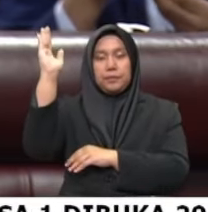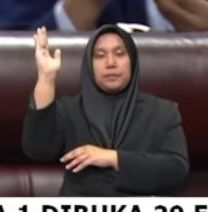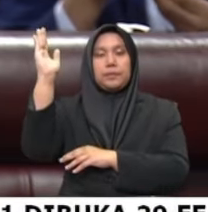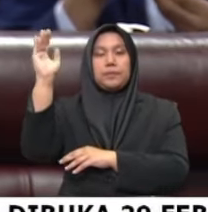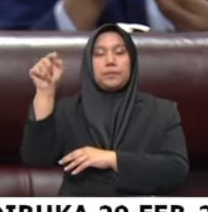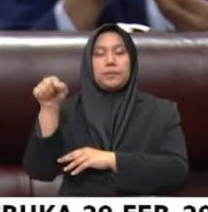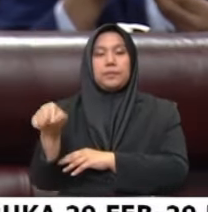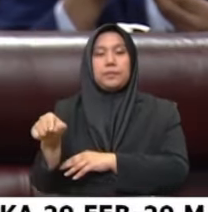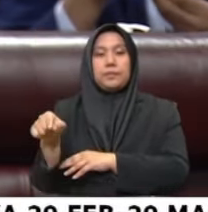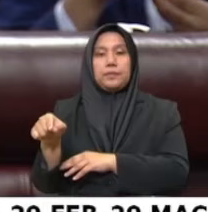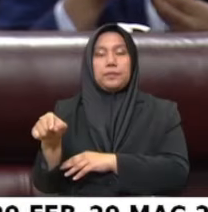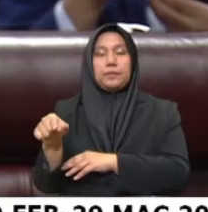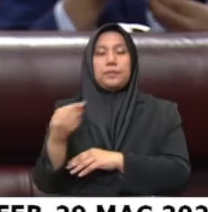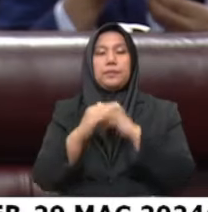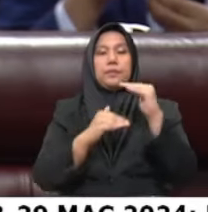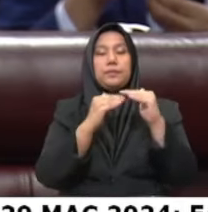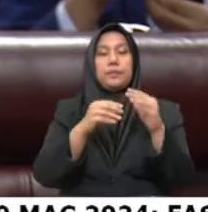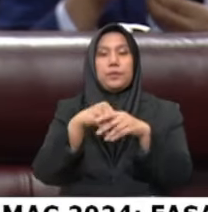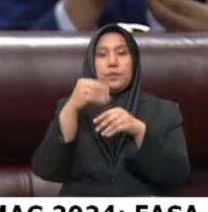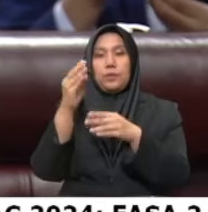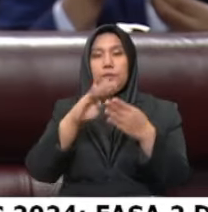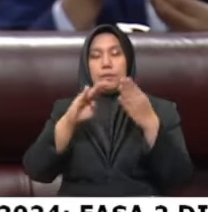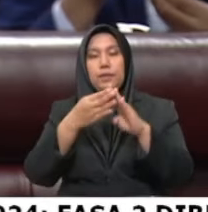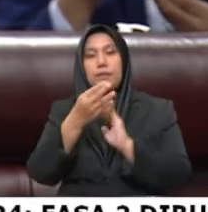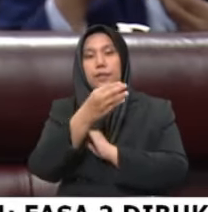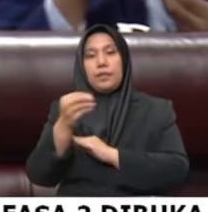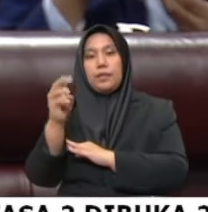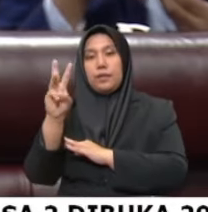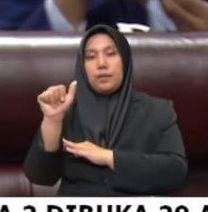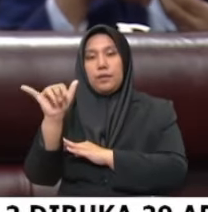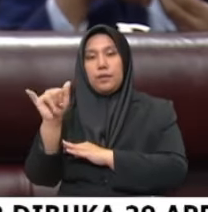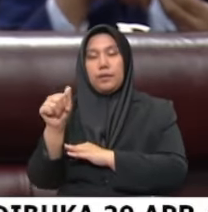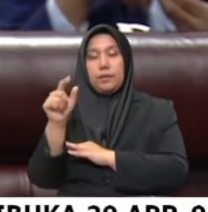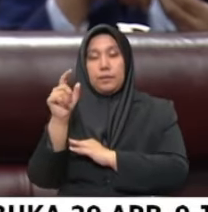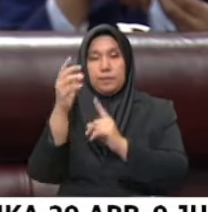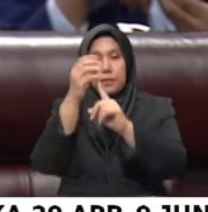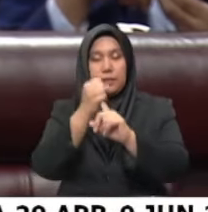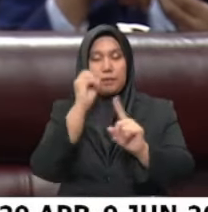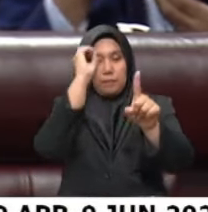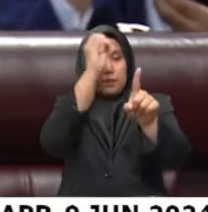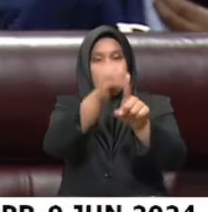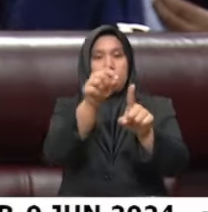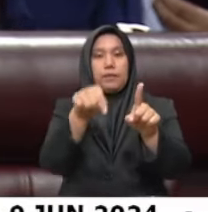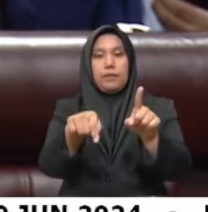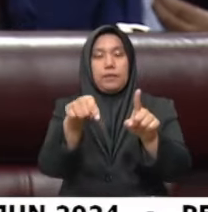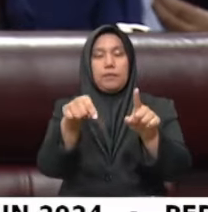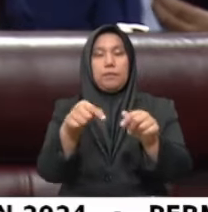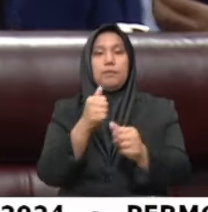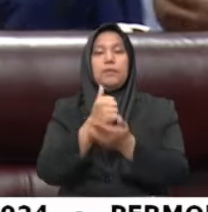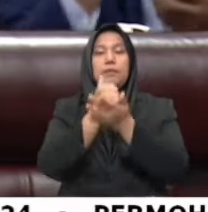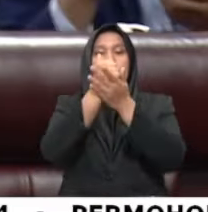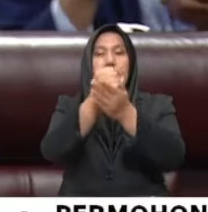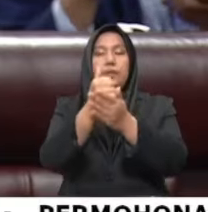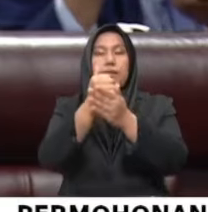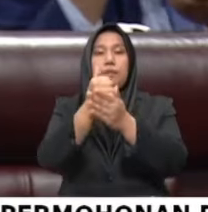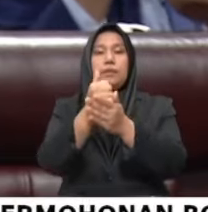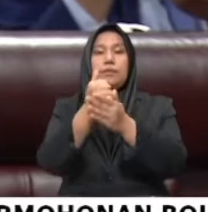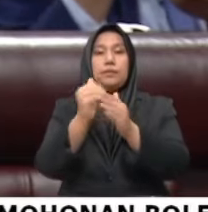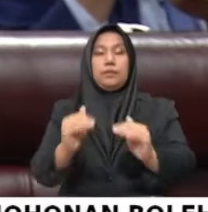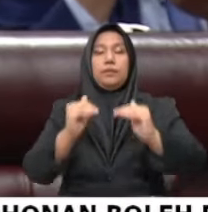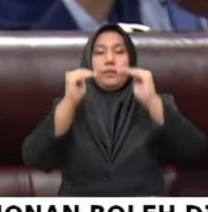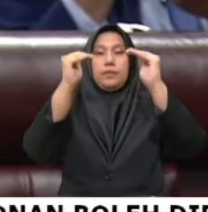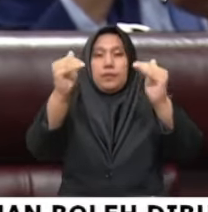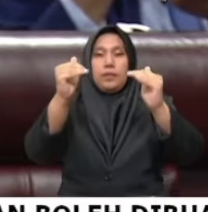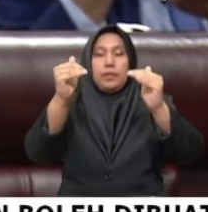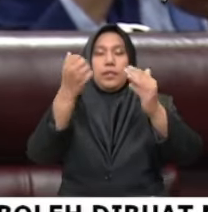dan Wilayah ketika itu adalah bagi mencapai objektif-objektif berikut. Pertama, membantu meningkatkan taraf sosioekonomi dan